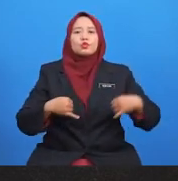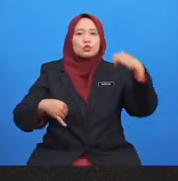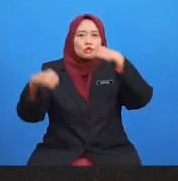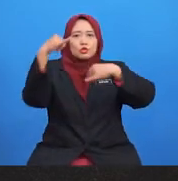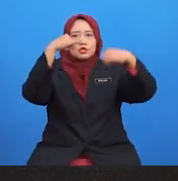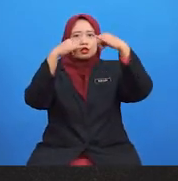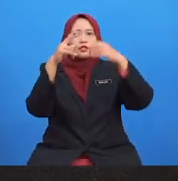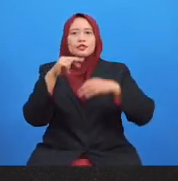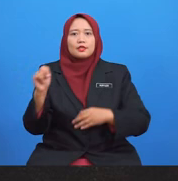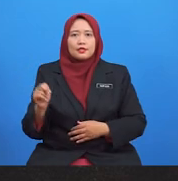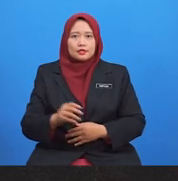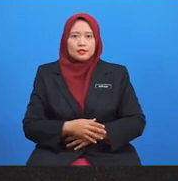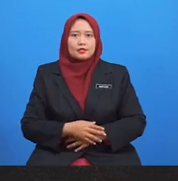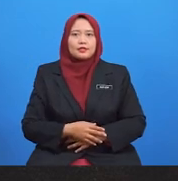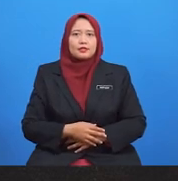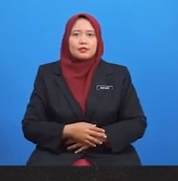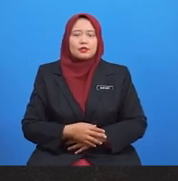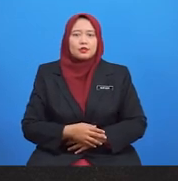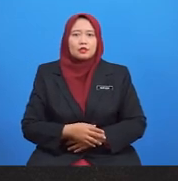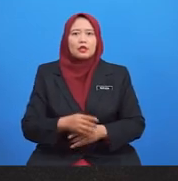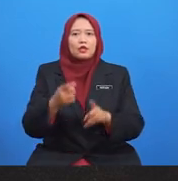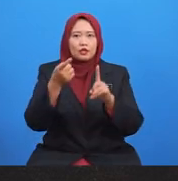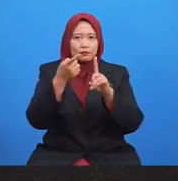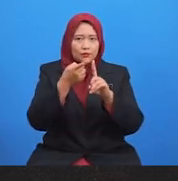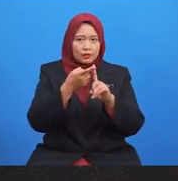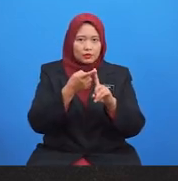melalui 360 darjah pada paksi X.